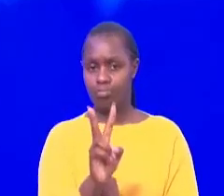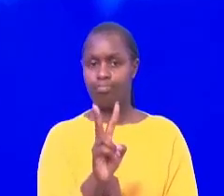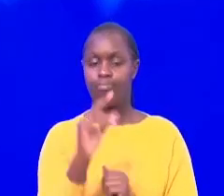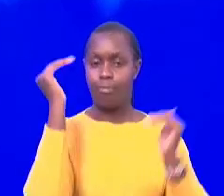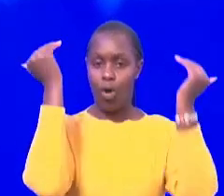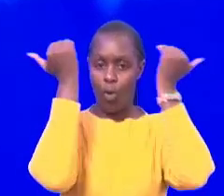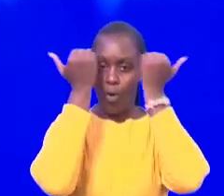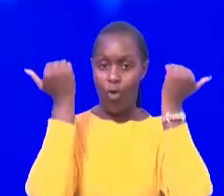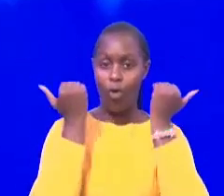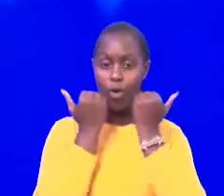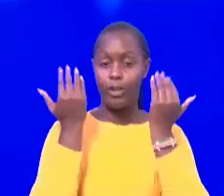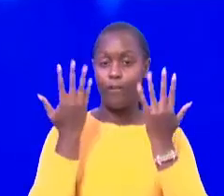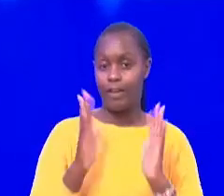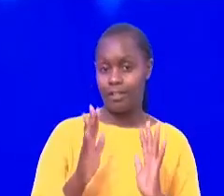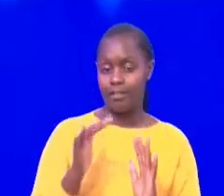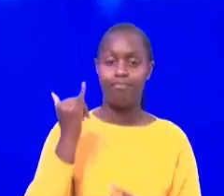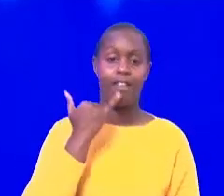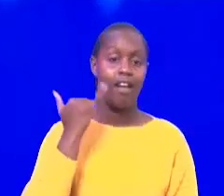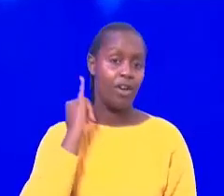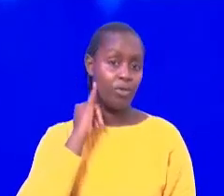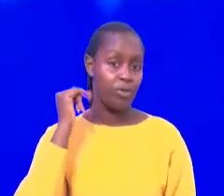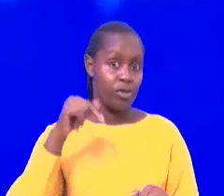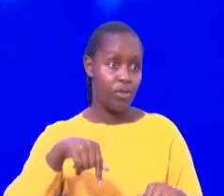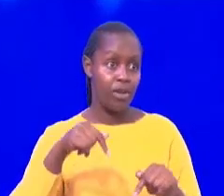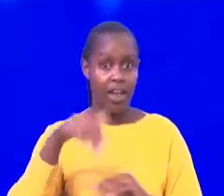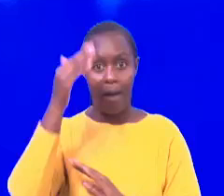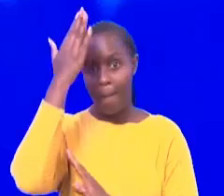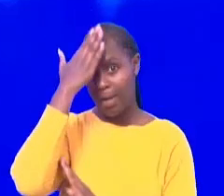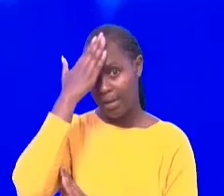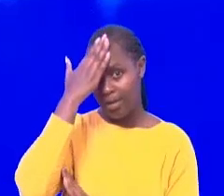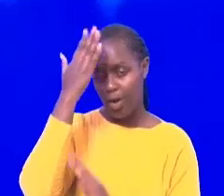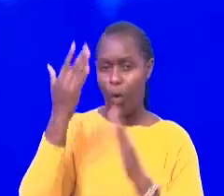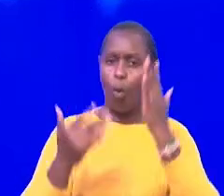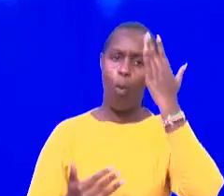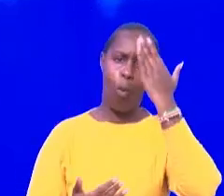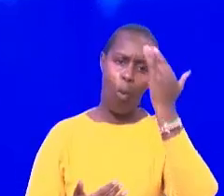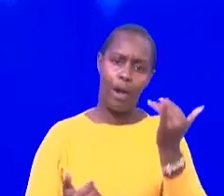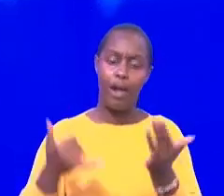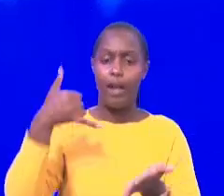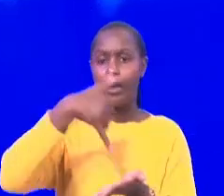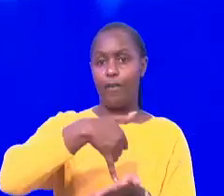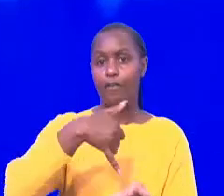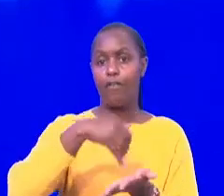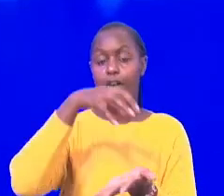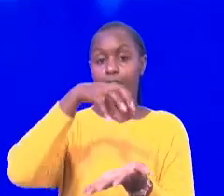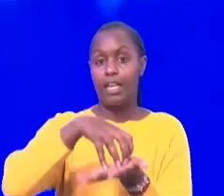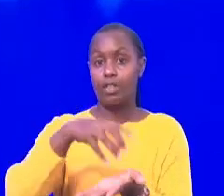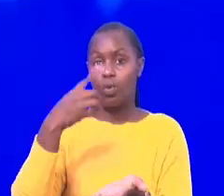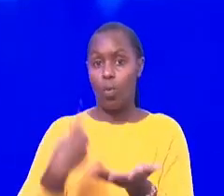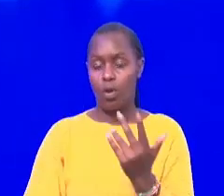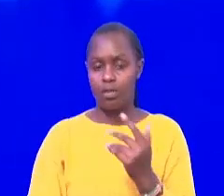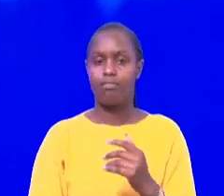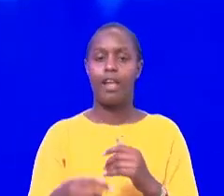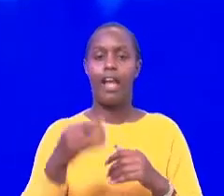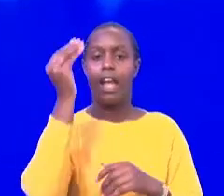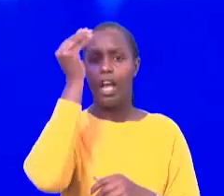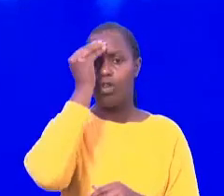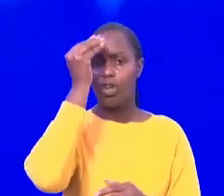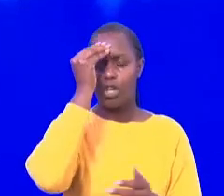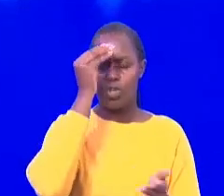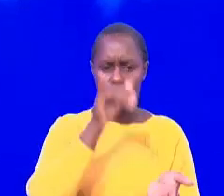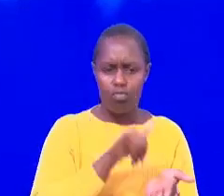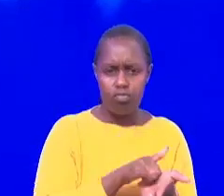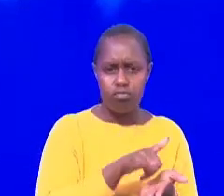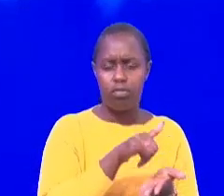ya mahakama ya Nakuru leo Jumatatu kwa kuhusika kwao katika kesi ya mpango wa elimu nchini